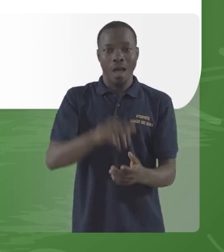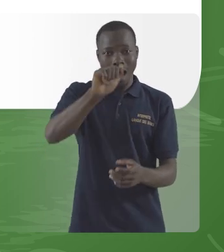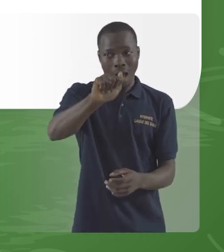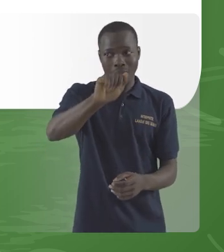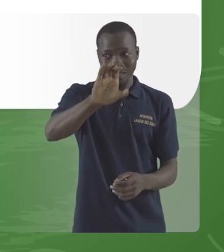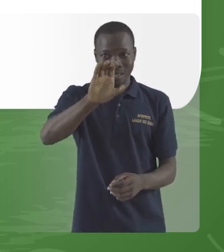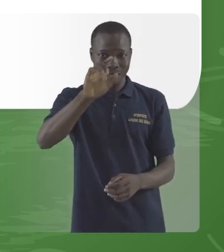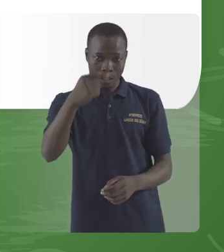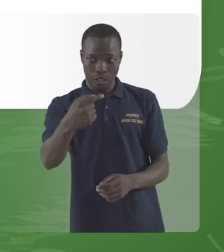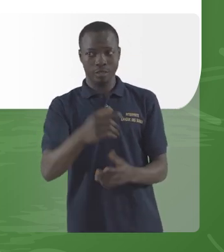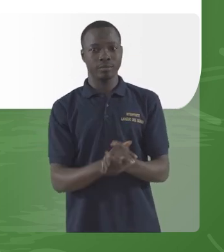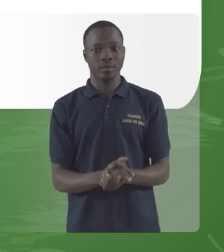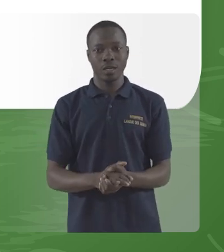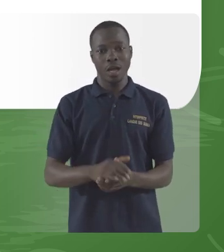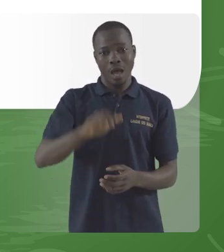ACG,